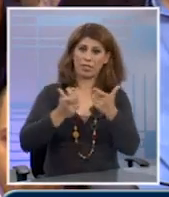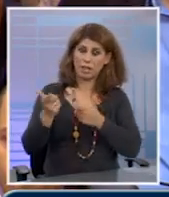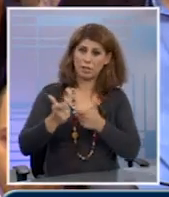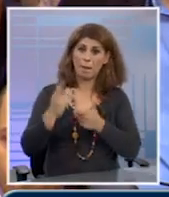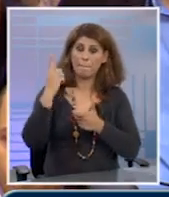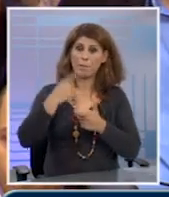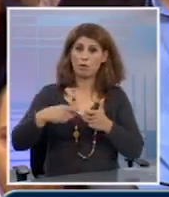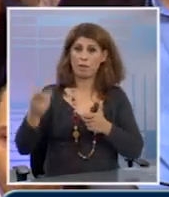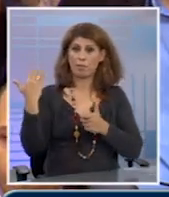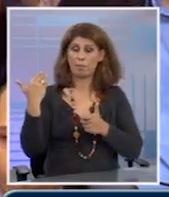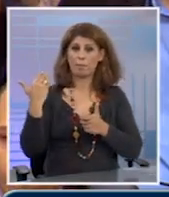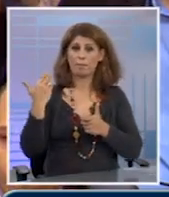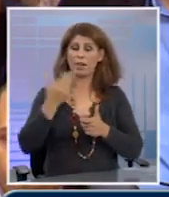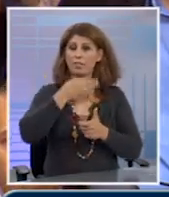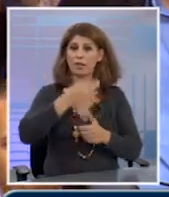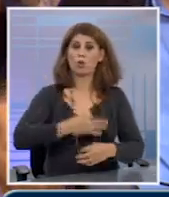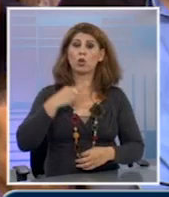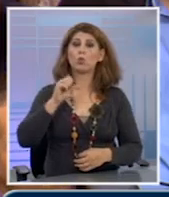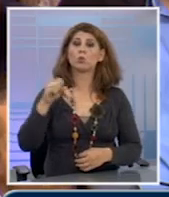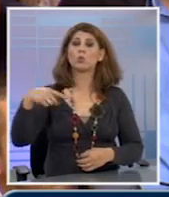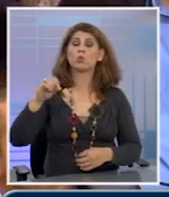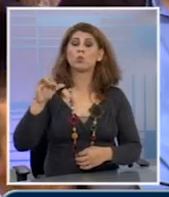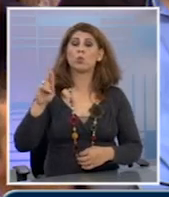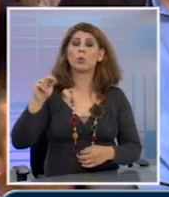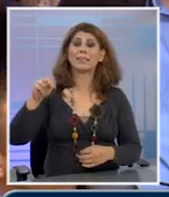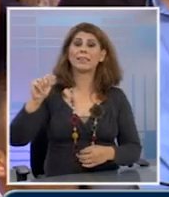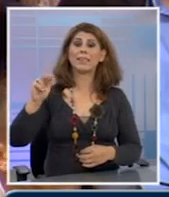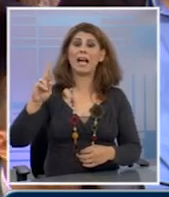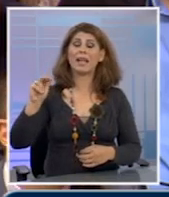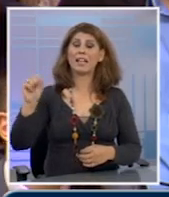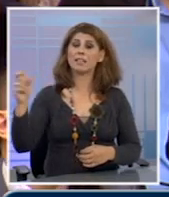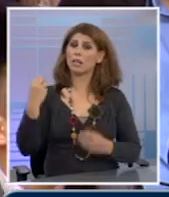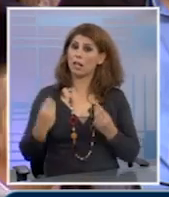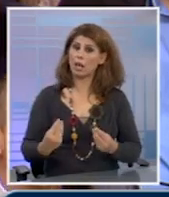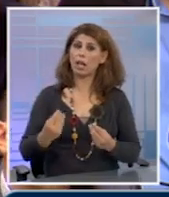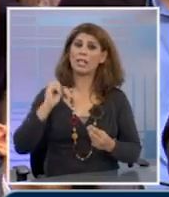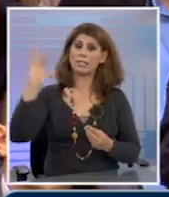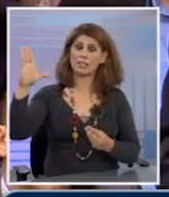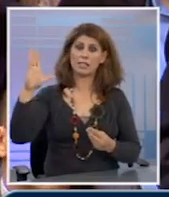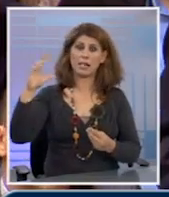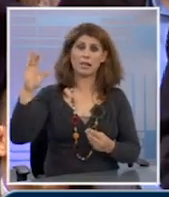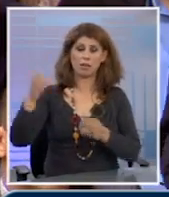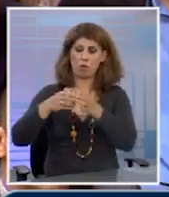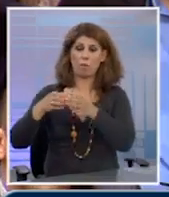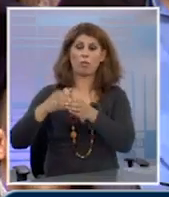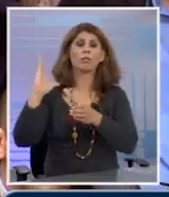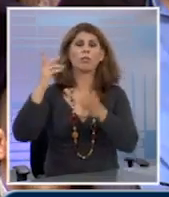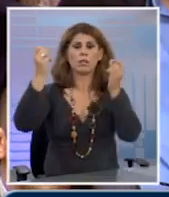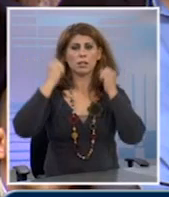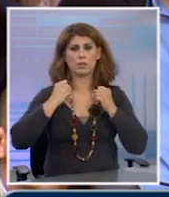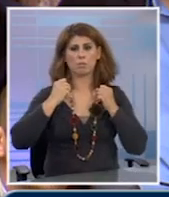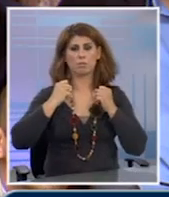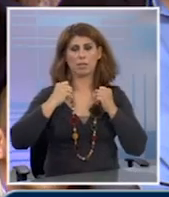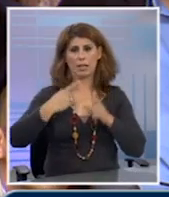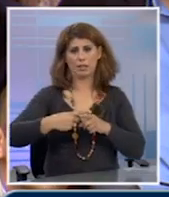διοικητής της τράπεζας της ελλάδος ο κύριος στουρνάρας ότι είναι καλά τα ξένα fs και δεν θα βλάψουν την εθνική οικονομία και ήδη τα